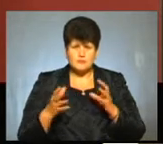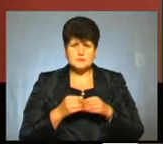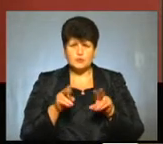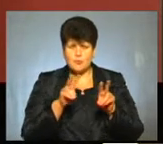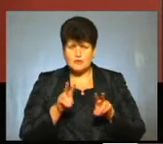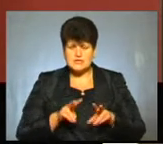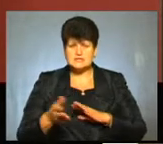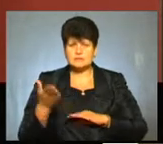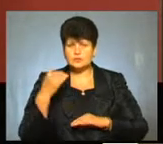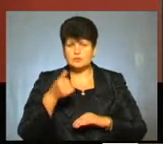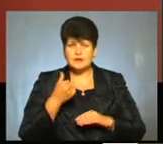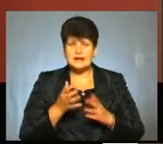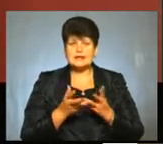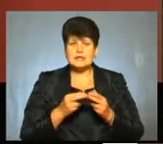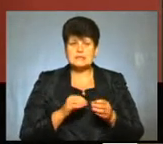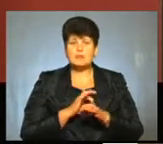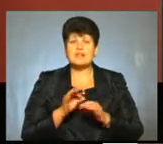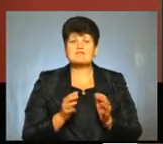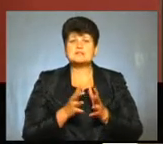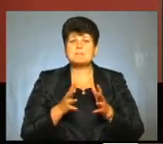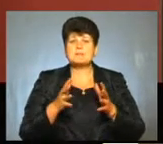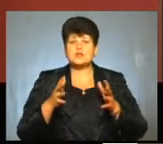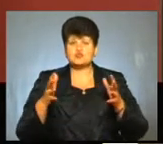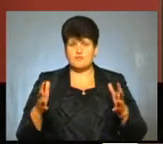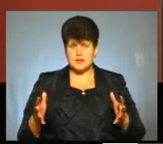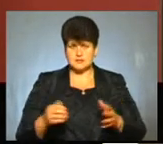якщо простежити за минулими роками, то кількість проєктів збільшувалася.